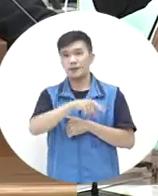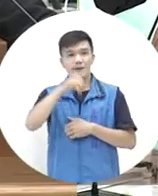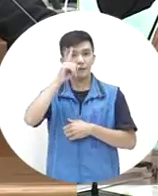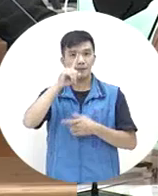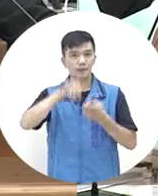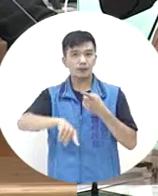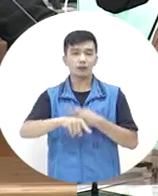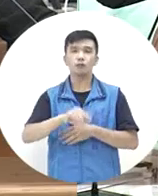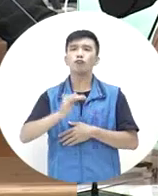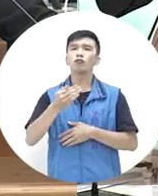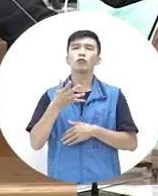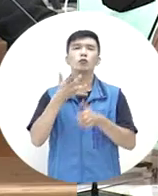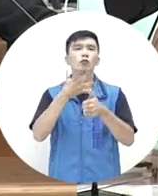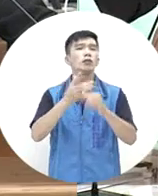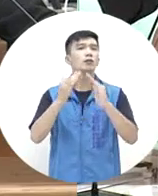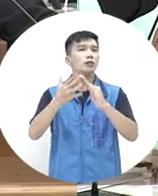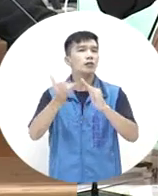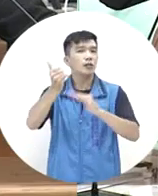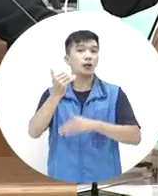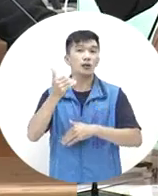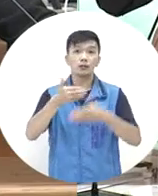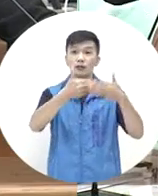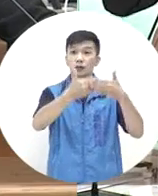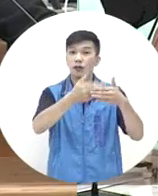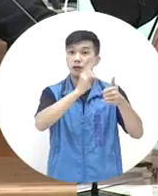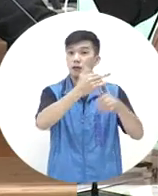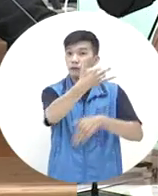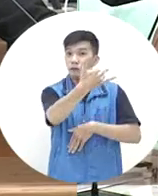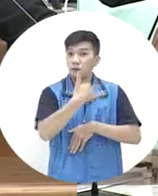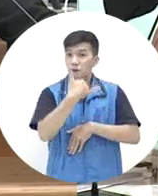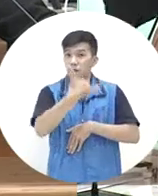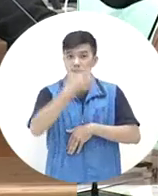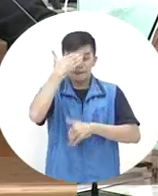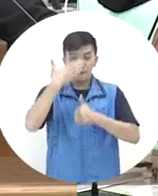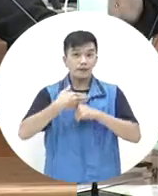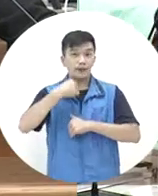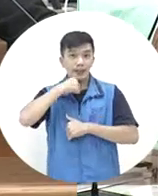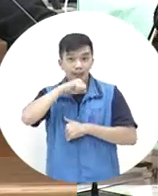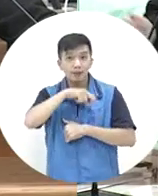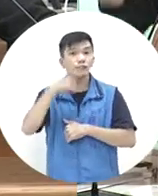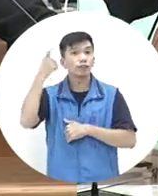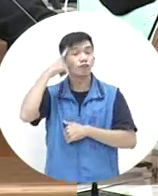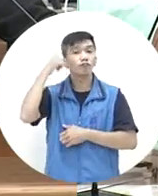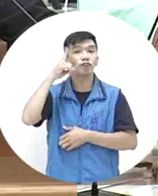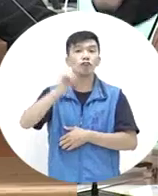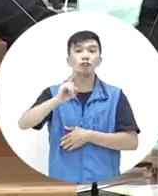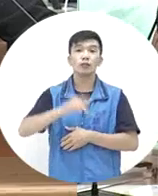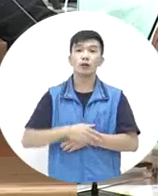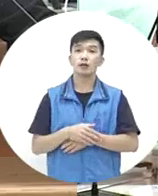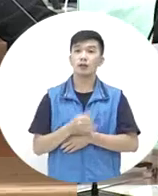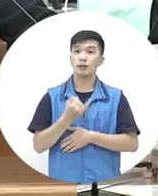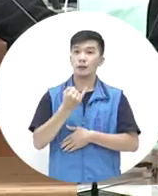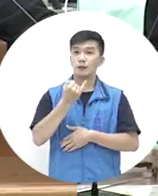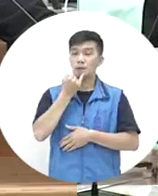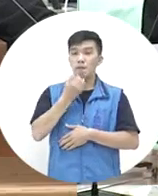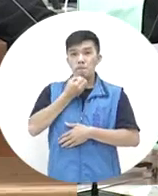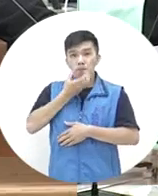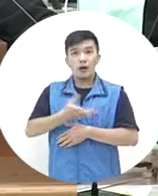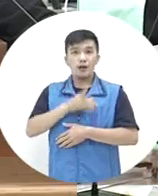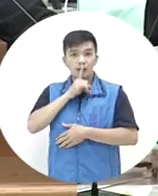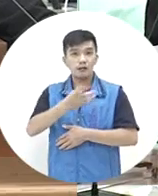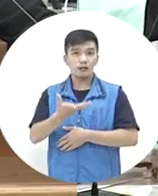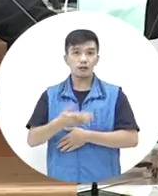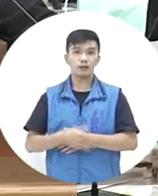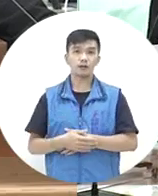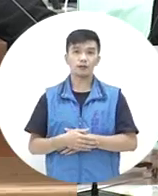市长对于中国的军机军舰侵台扰台有什么任何大声抗议，可不可以大声的讲出来？ 我只有一个想